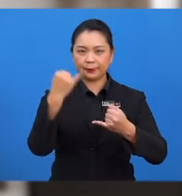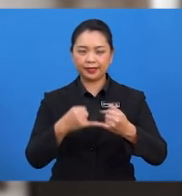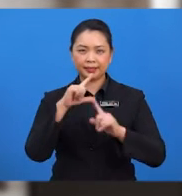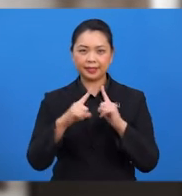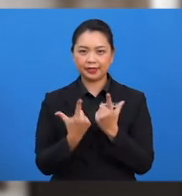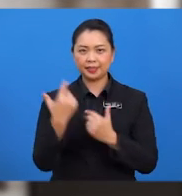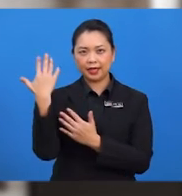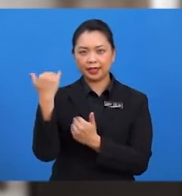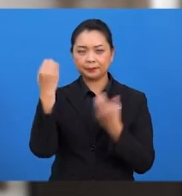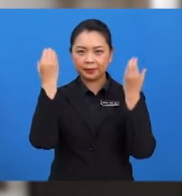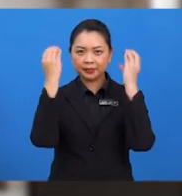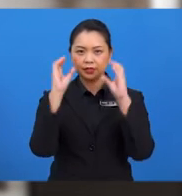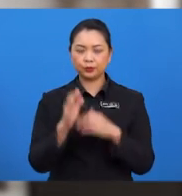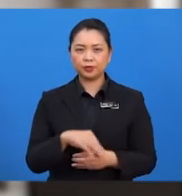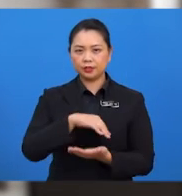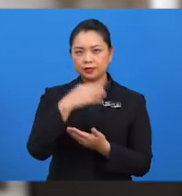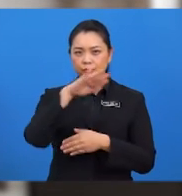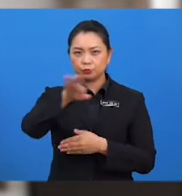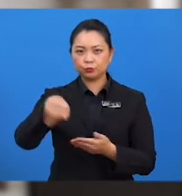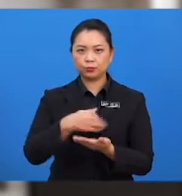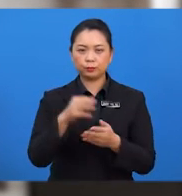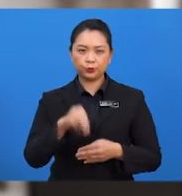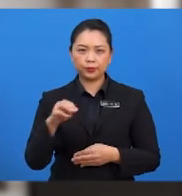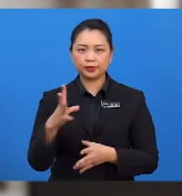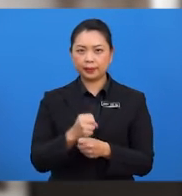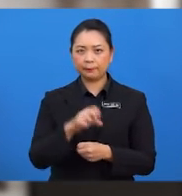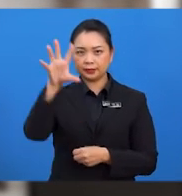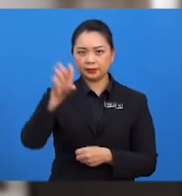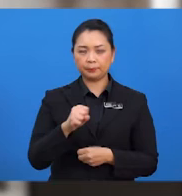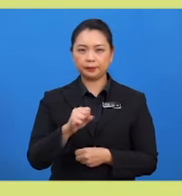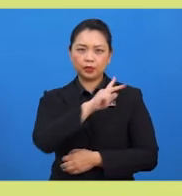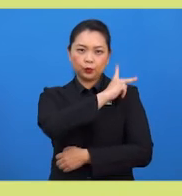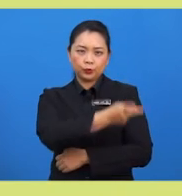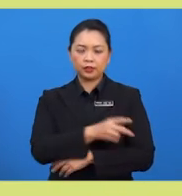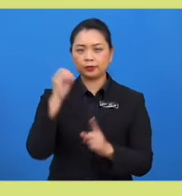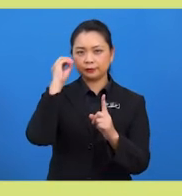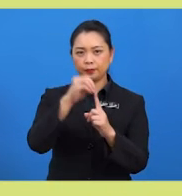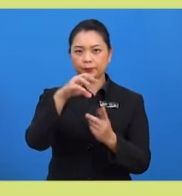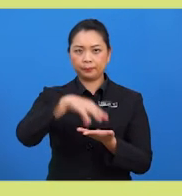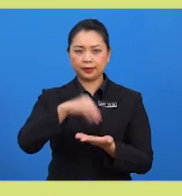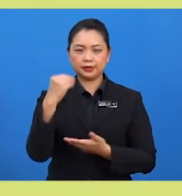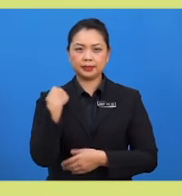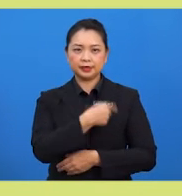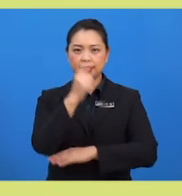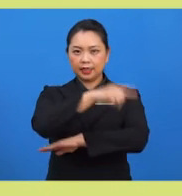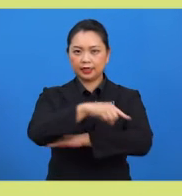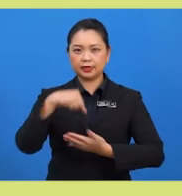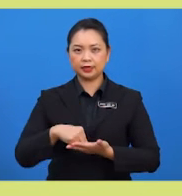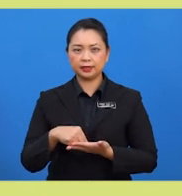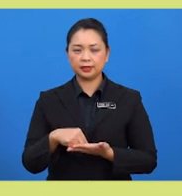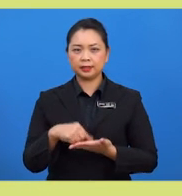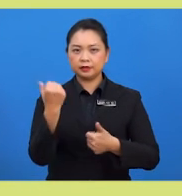penghujung kelas. Harapan cikgu, semua murid dapat mencapai dan menguasai objektif pembelajaran kita hari